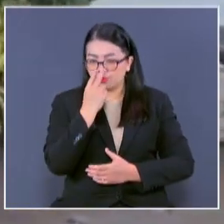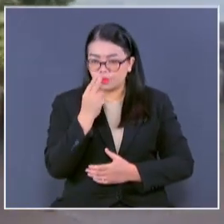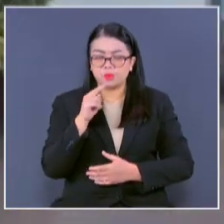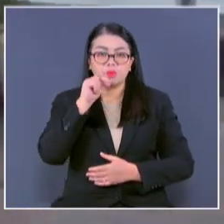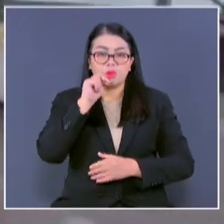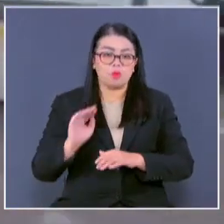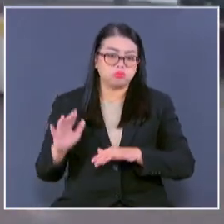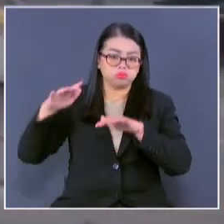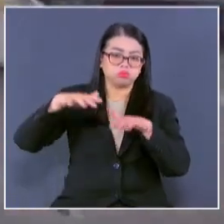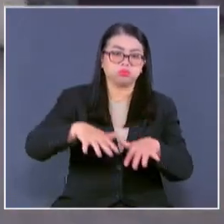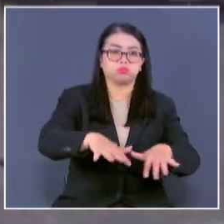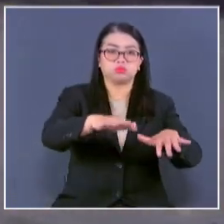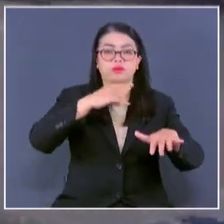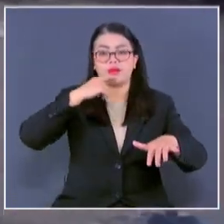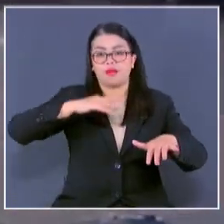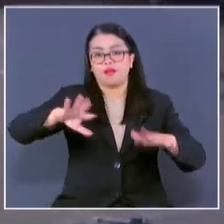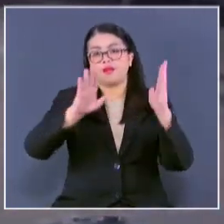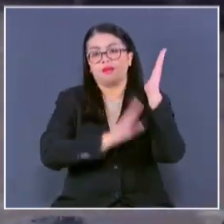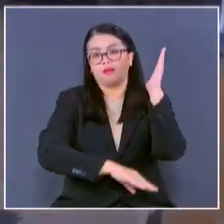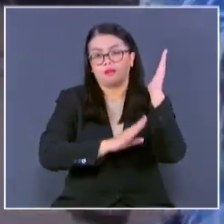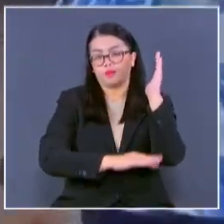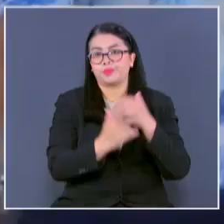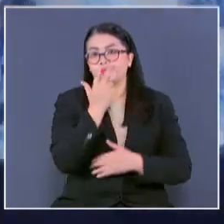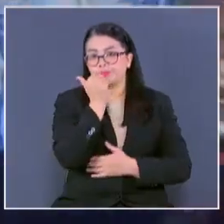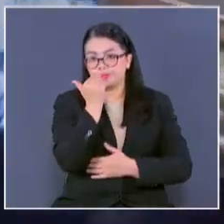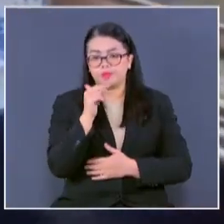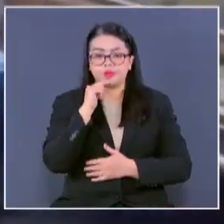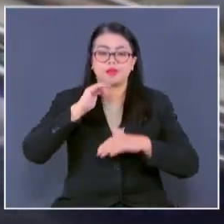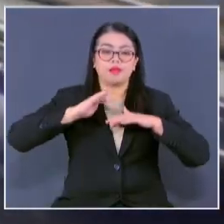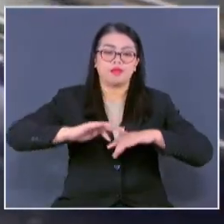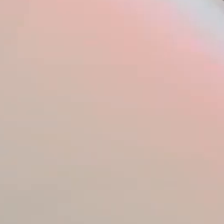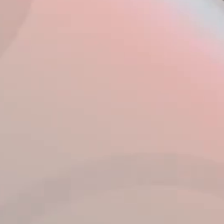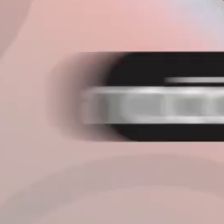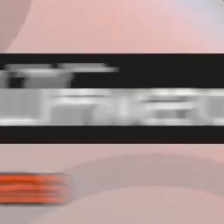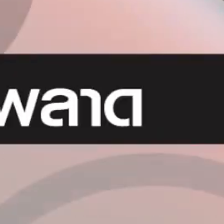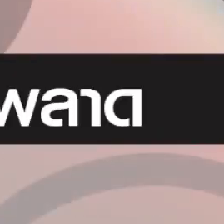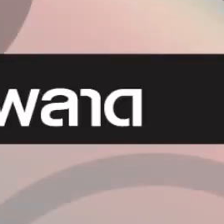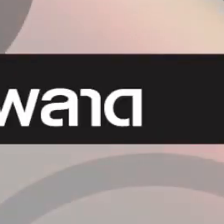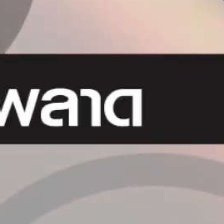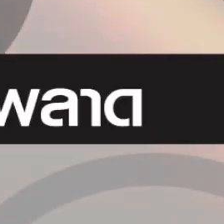กันด้วยนะครับในพื้นที่ทางภาคใต้เนี่ยนะครับทั้งอ่าวไทยทั้งอันดามัน